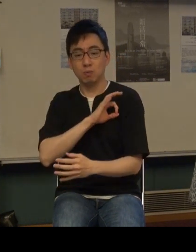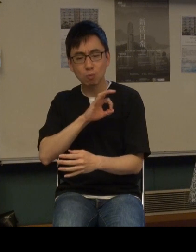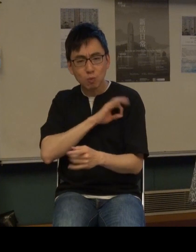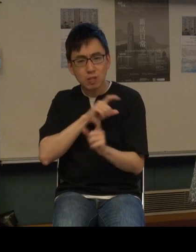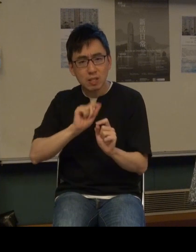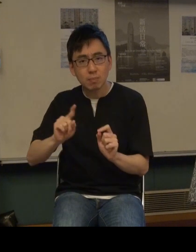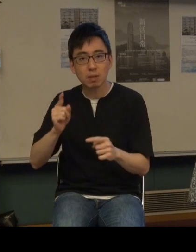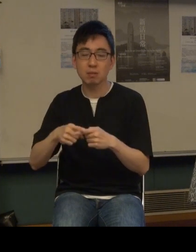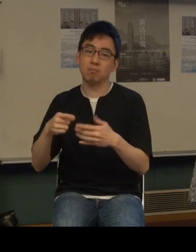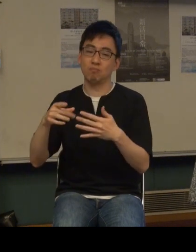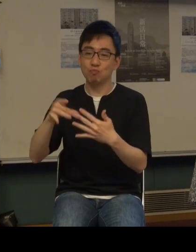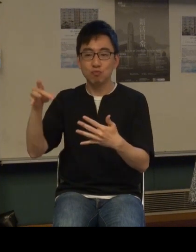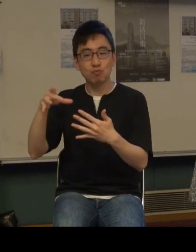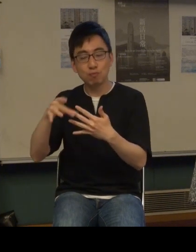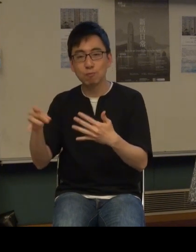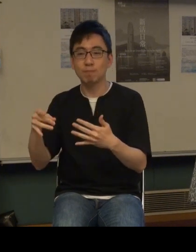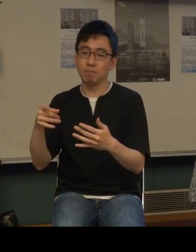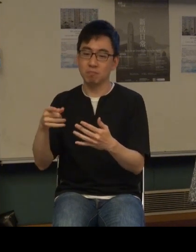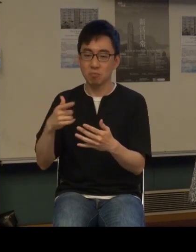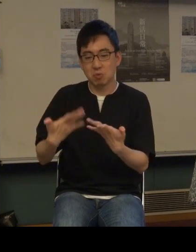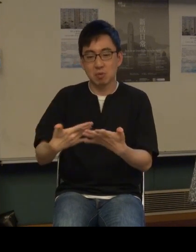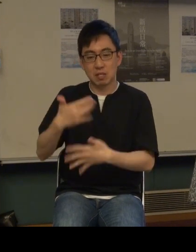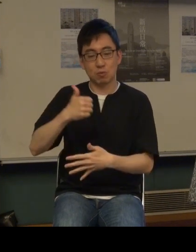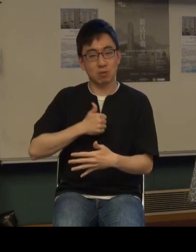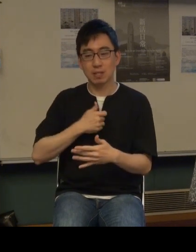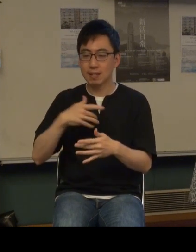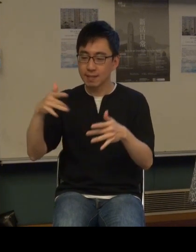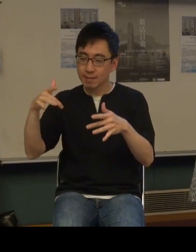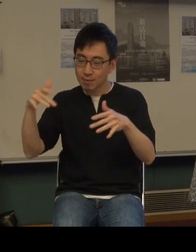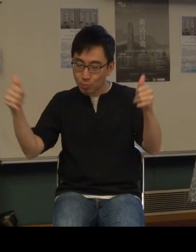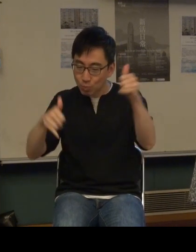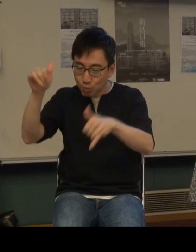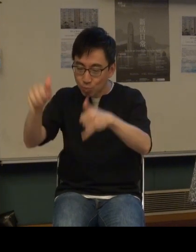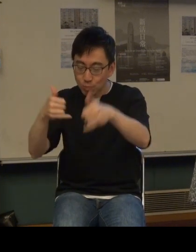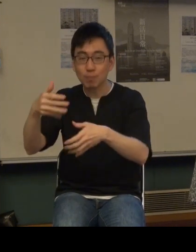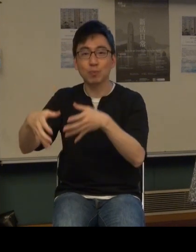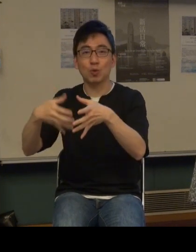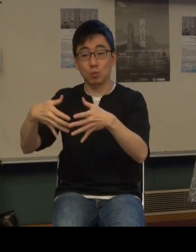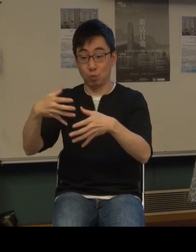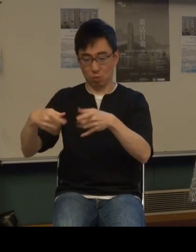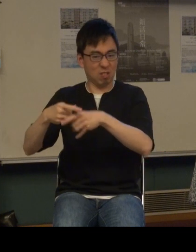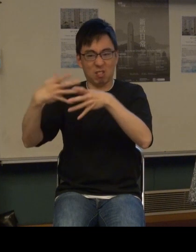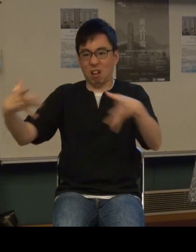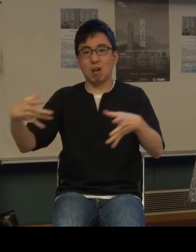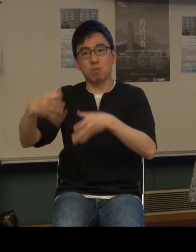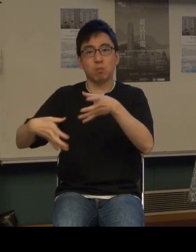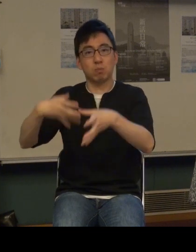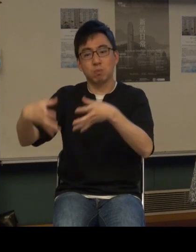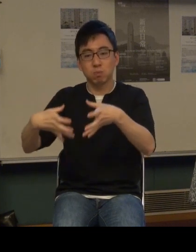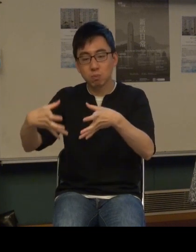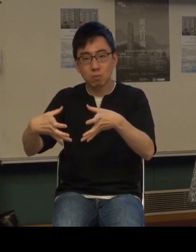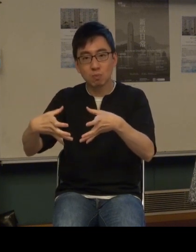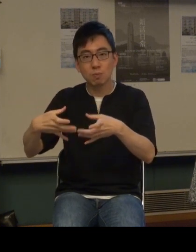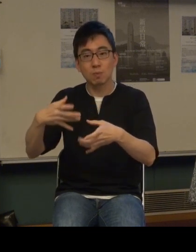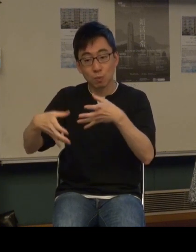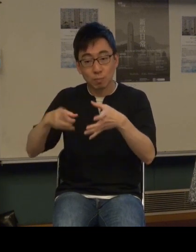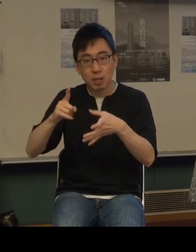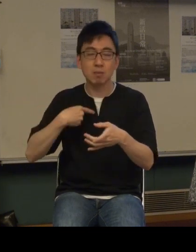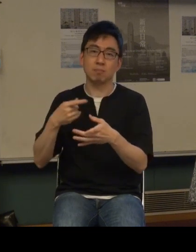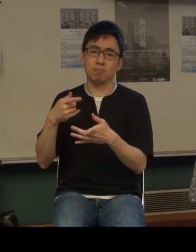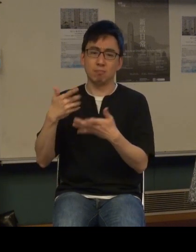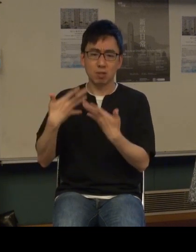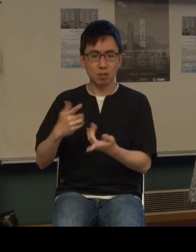時間咧，呢班建築師就會揾一個地方聚埋一齊開會，然後每一次嘅開會咧就係一個大會嚟嘅，就去討論咧點樣去設計一